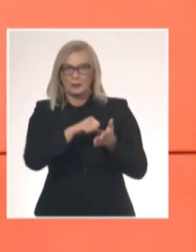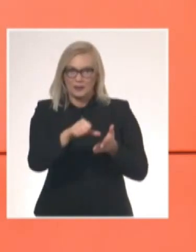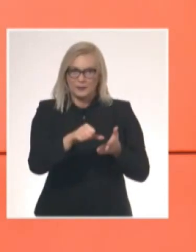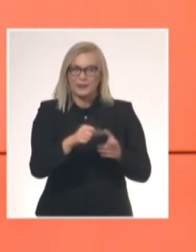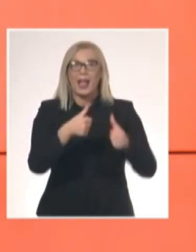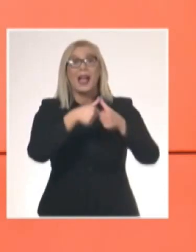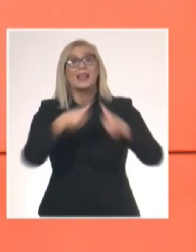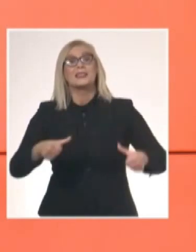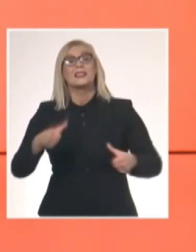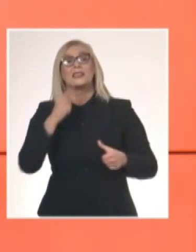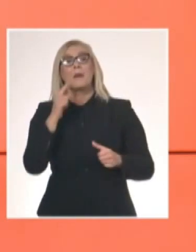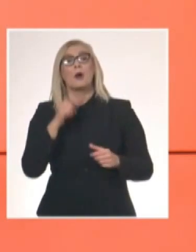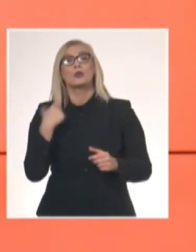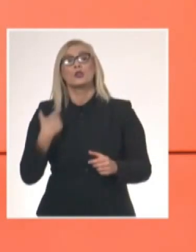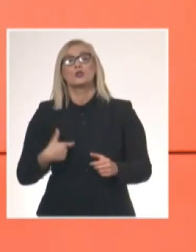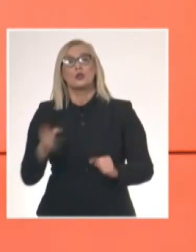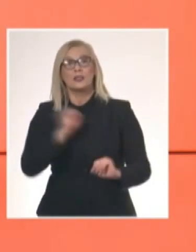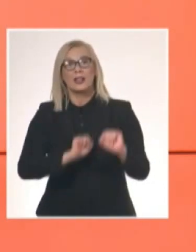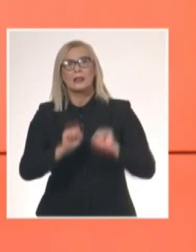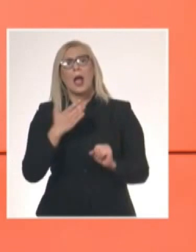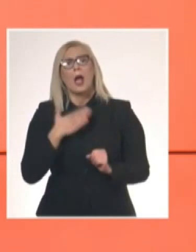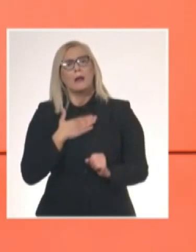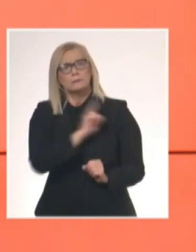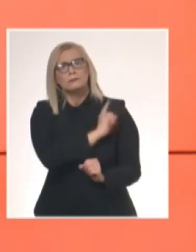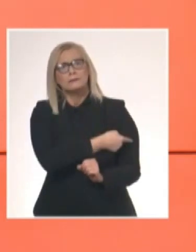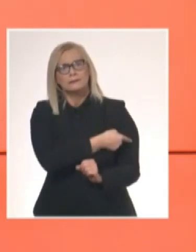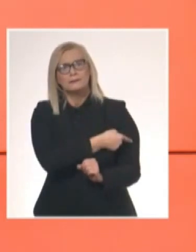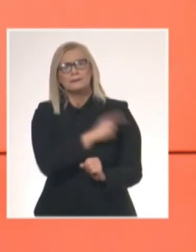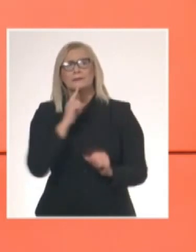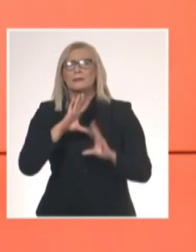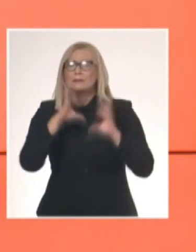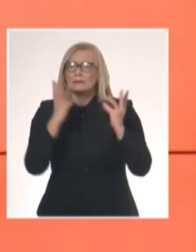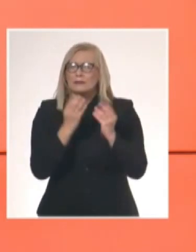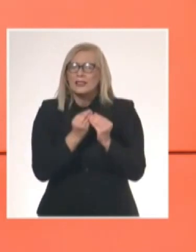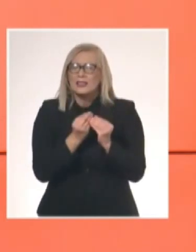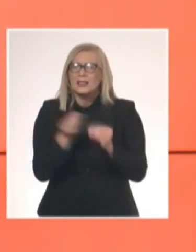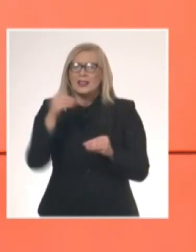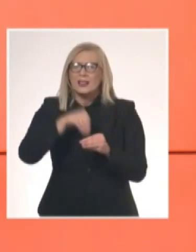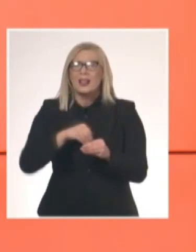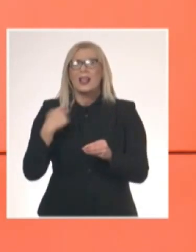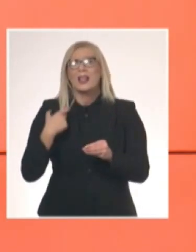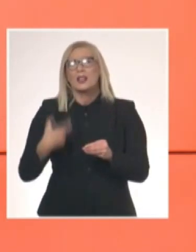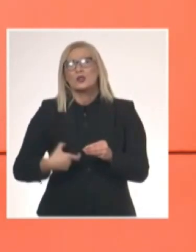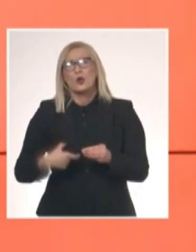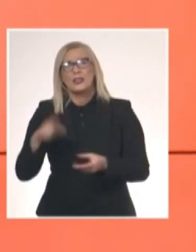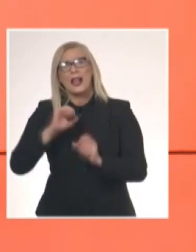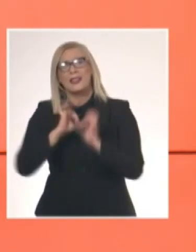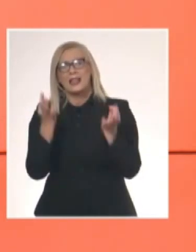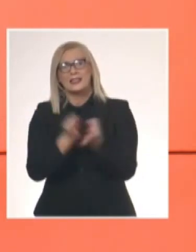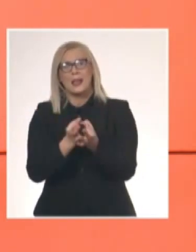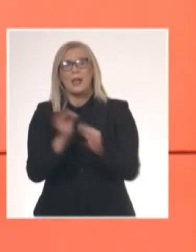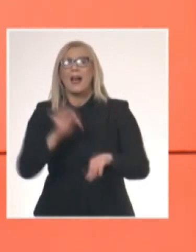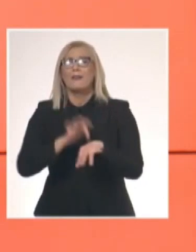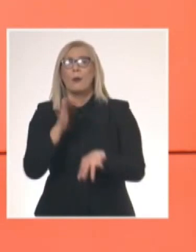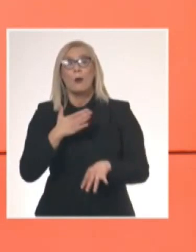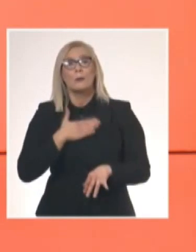mbrojtjes sociale, por të lejojë që ata që janë më të cënuarit dhe ata që janë materialisht të pasigurt të hyjnë në këtë sistem. Dhe